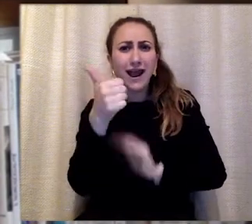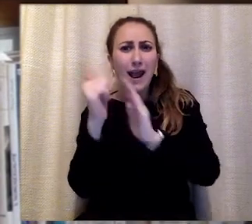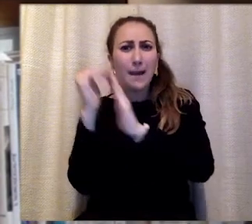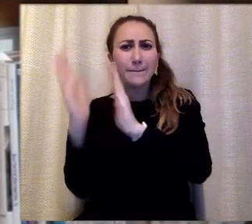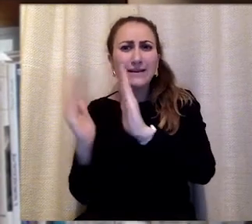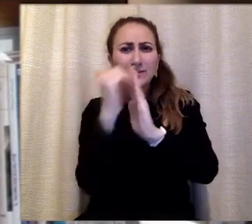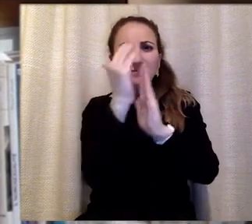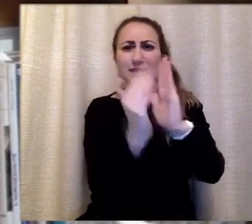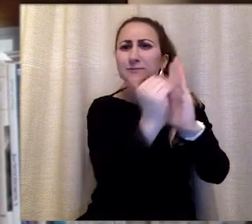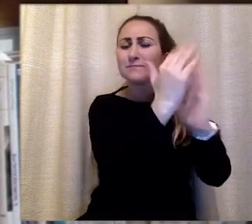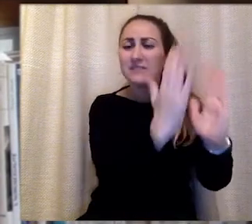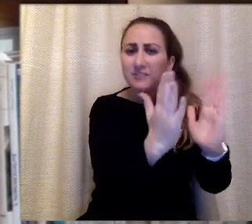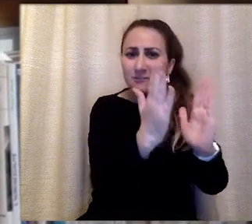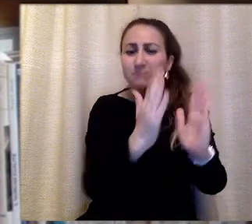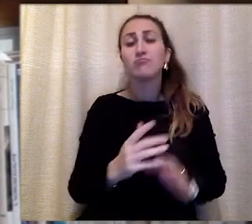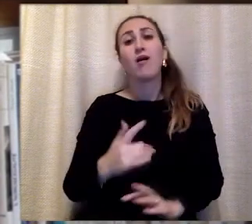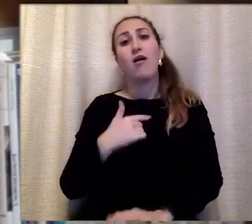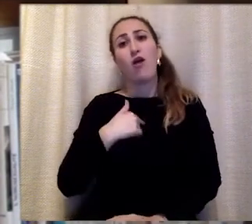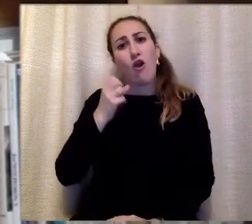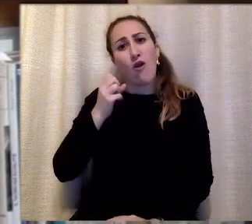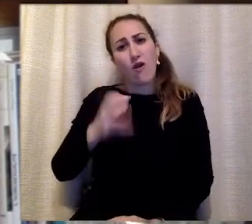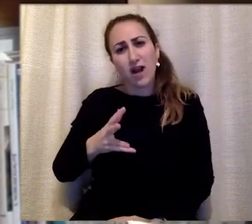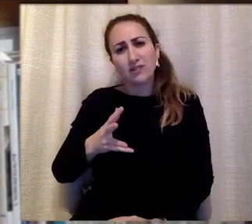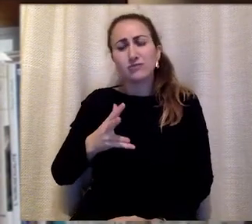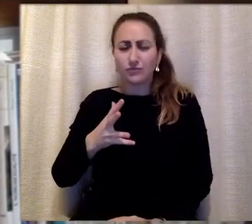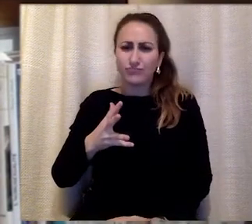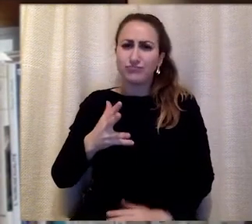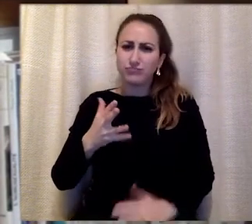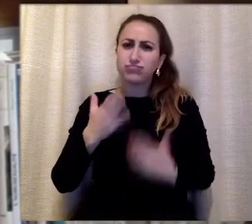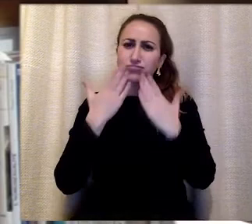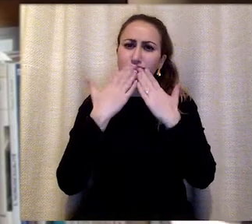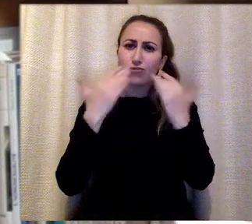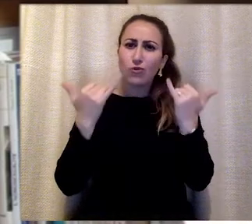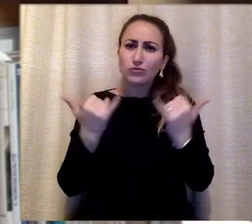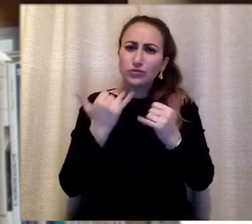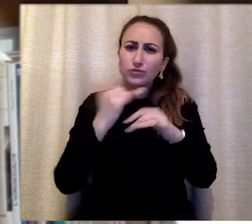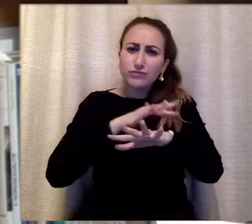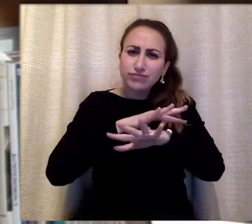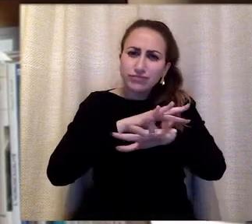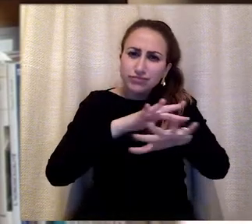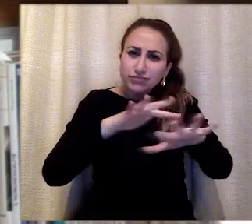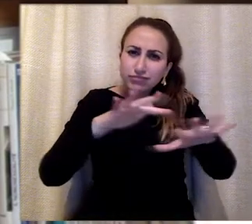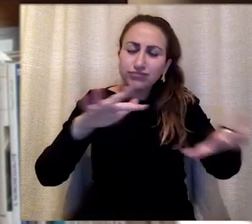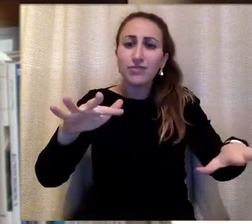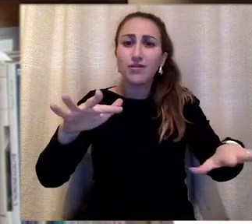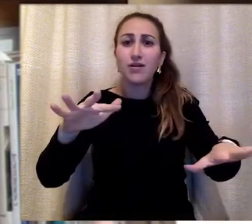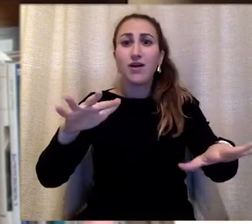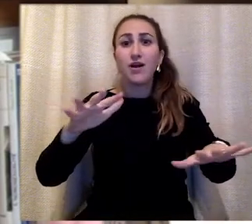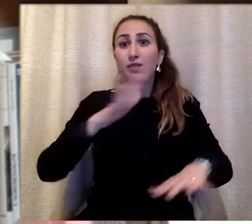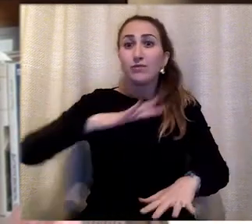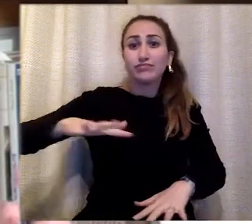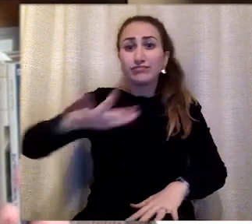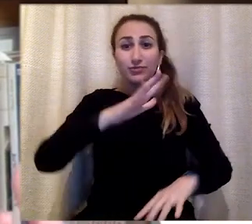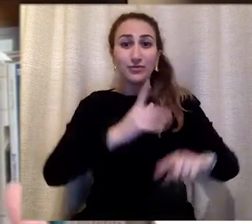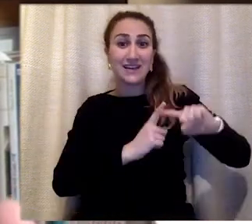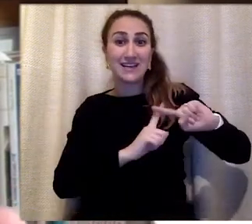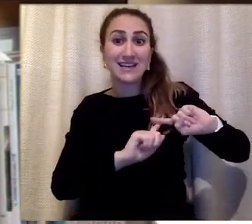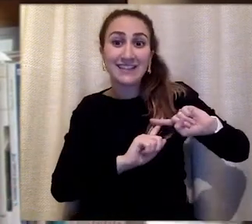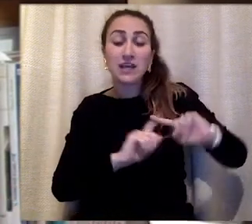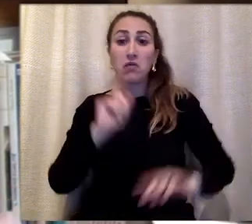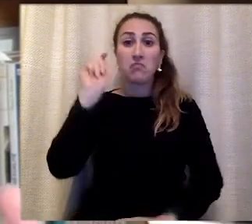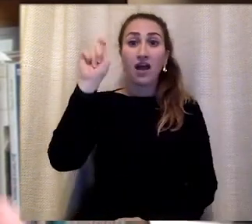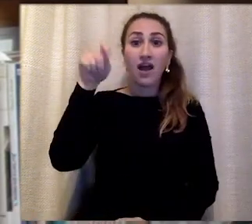salutations à tous les chrétiens qui nous suivent, que ce soit à Hatte, à Colfontaine,